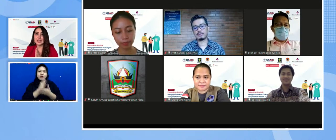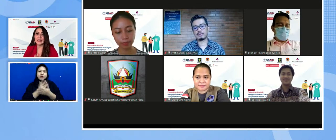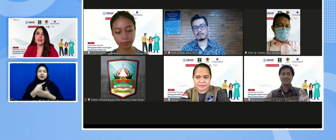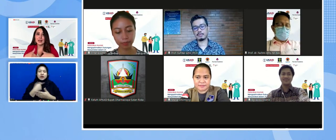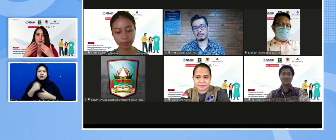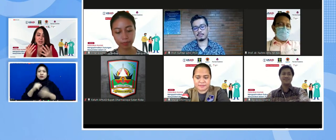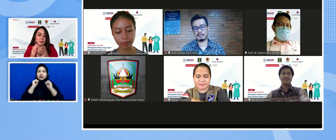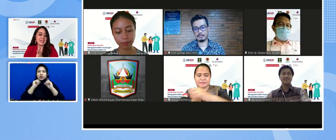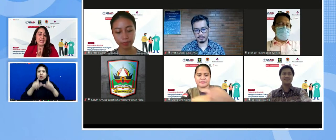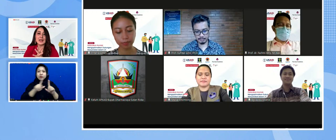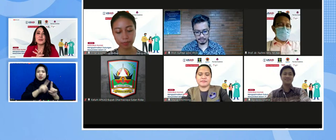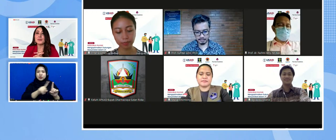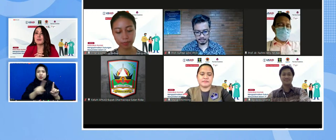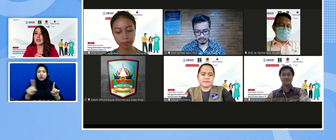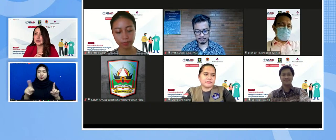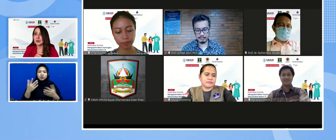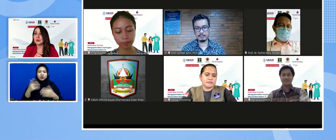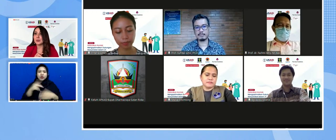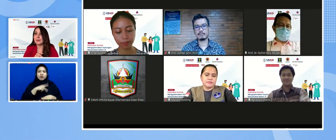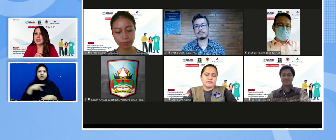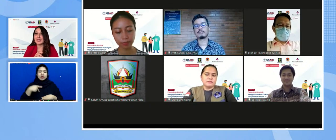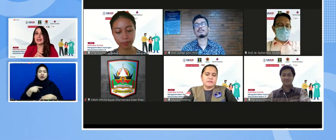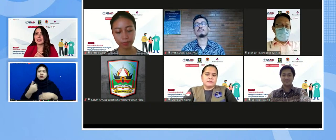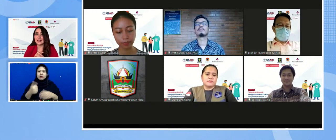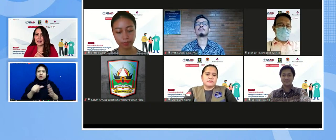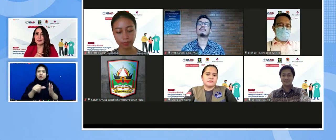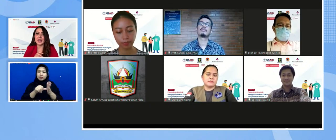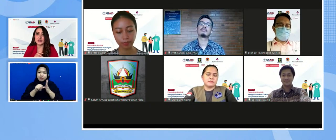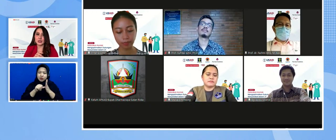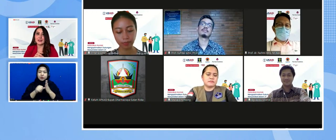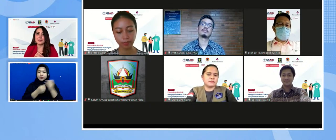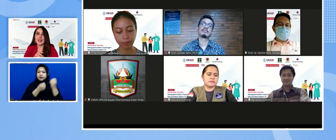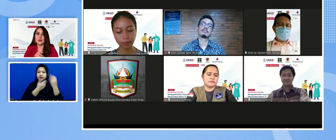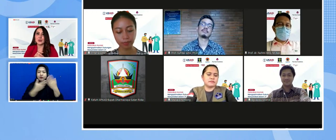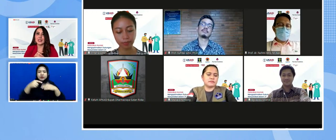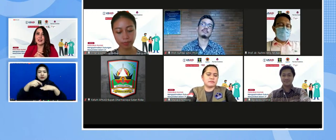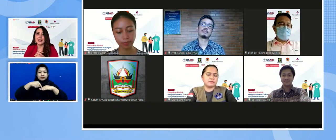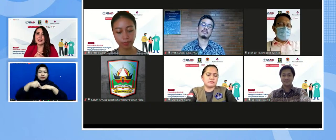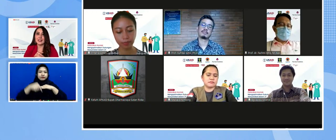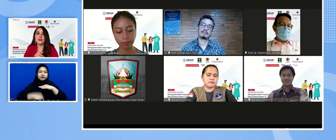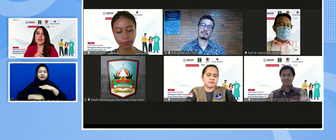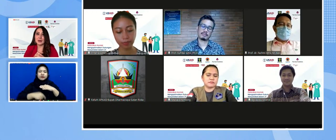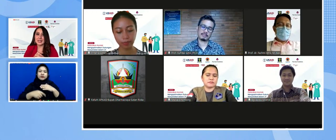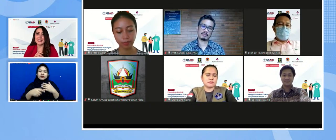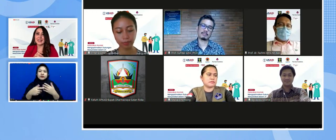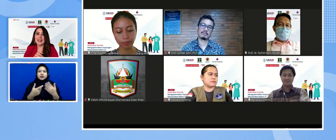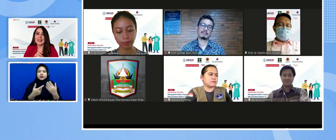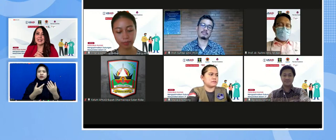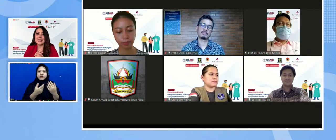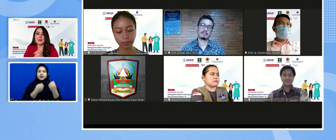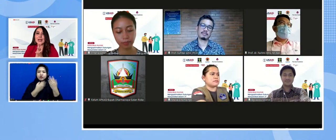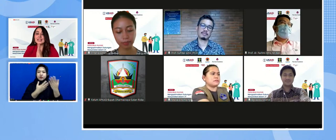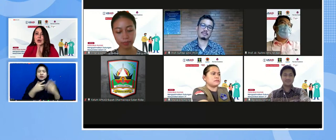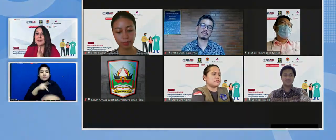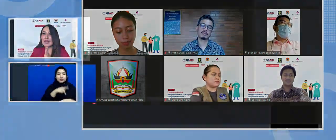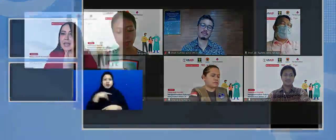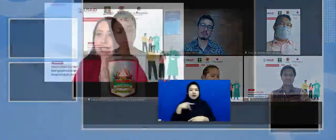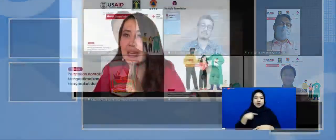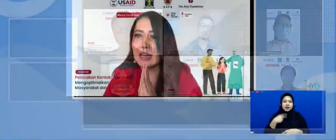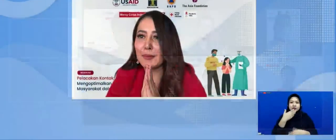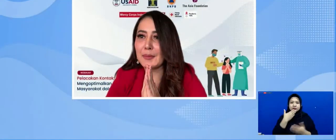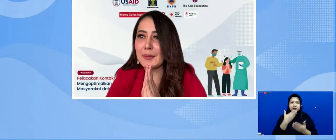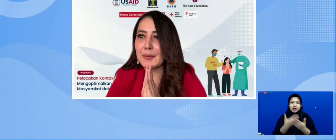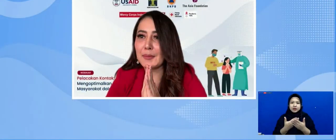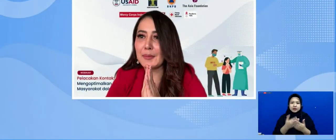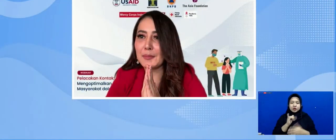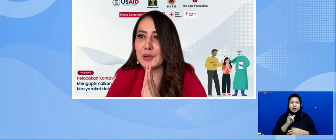satu persatu. Nanti mungkin panitia akan bisa membantu untuk memberikan keterangan lebih lanjut melalui info dari panitia ya. Terima kasih, saya Yohana